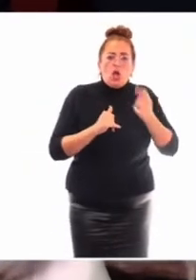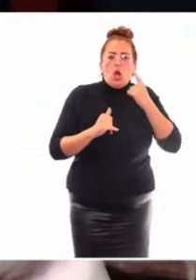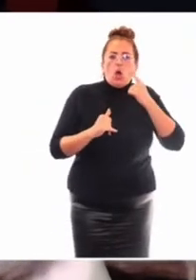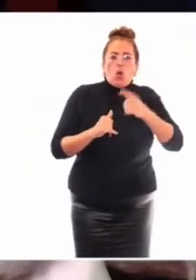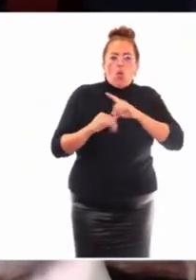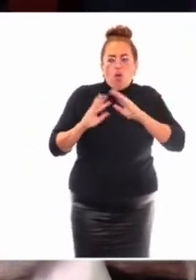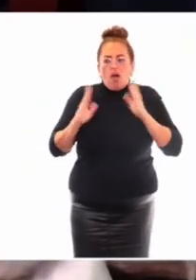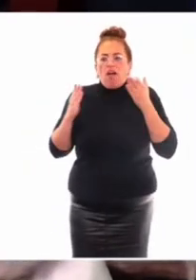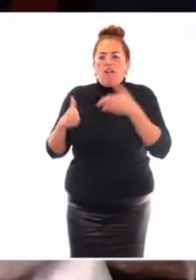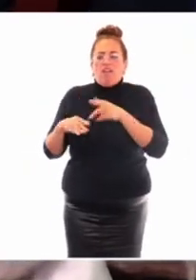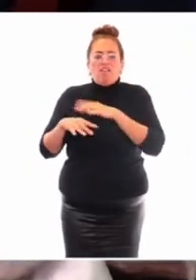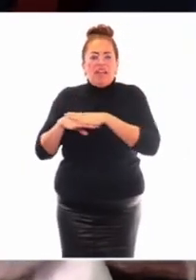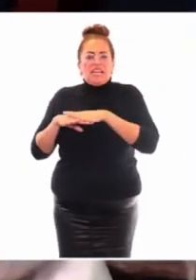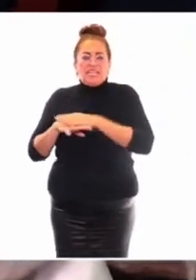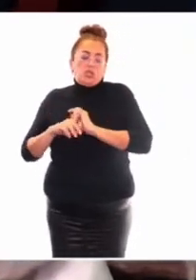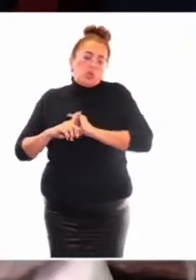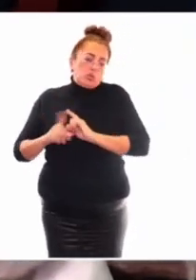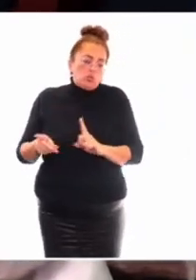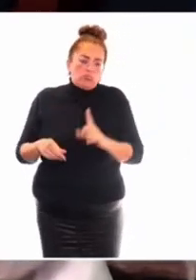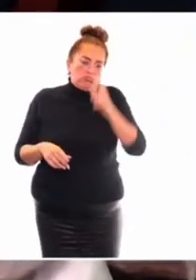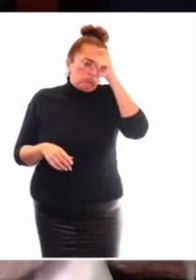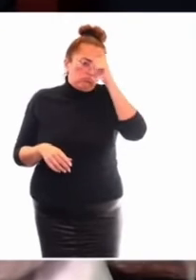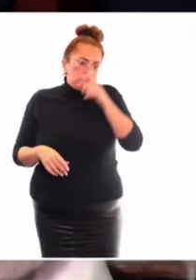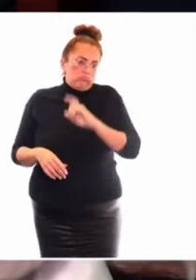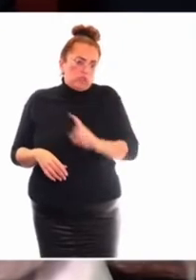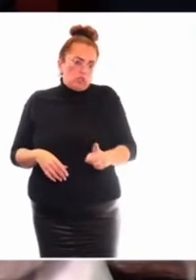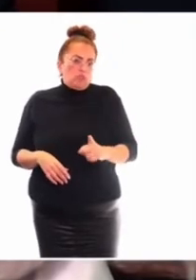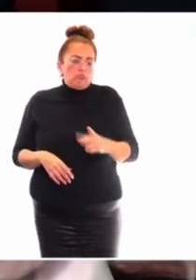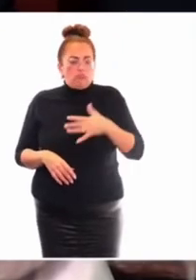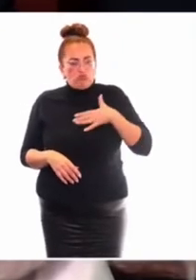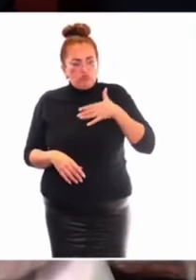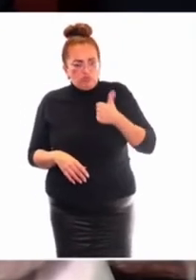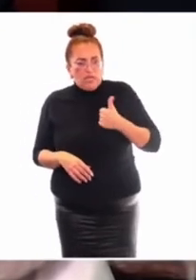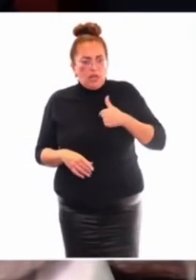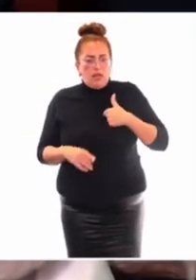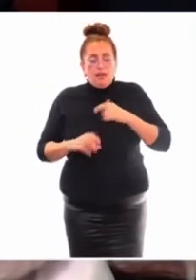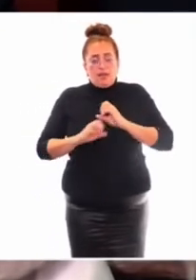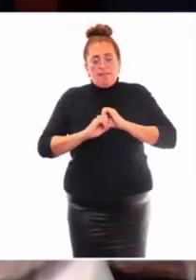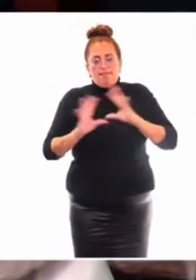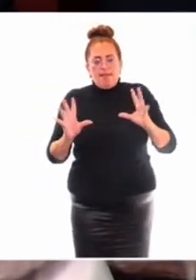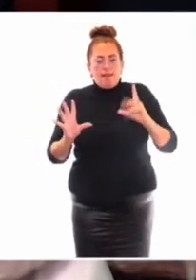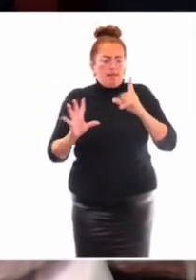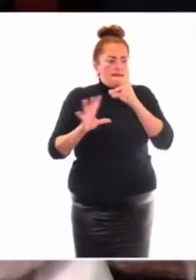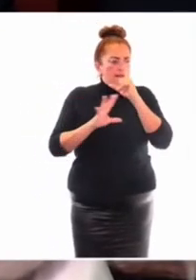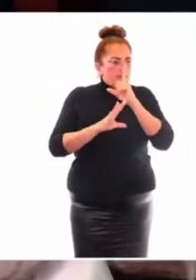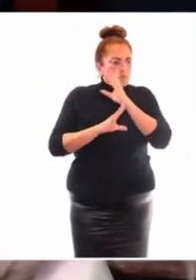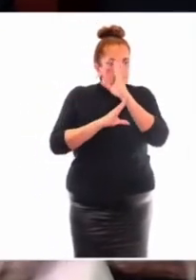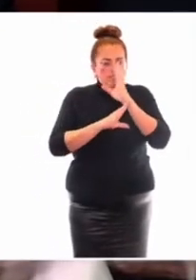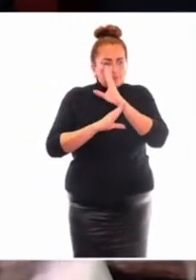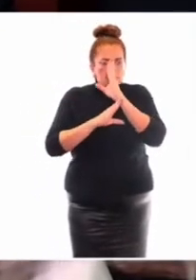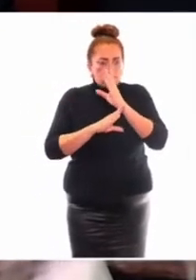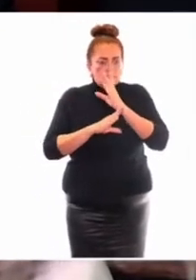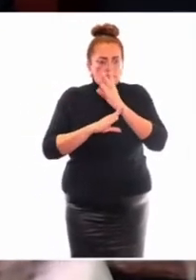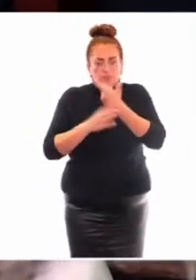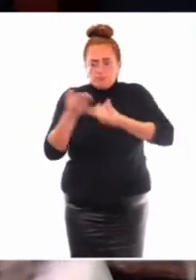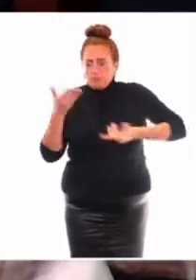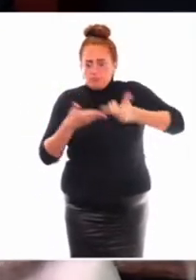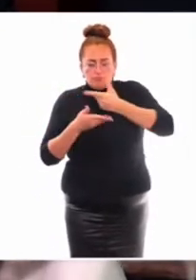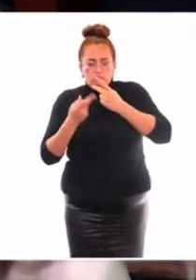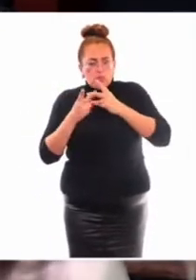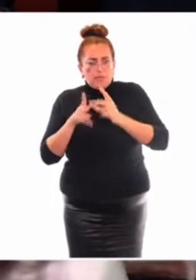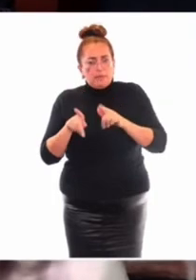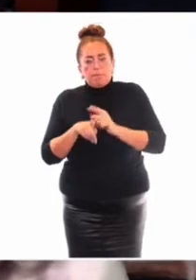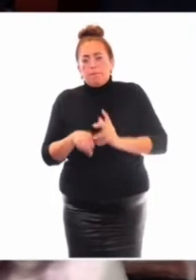certains quartiers. En tout cas, nous n'en comprenons pas la logique. Donc, revenons à plus de transparence, c'est-à-dire à une délibération, comme cela était le